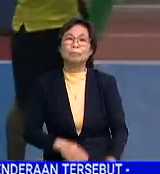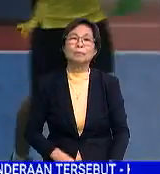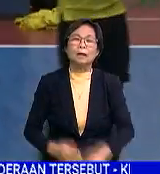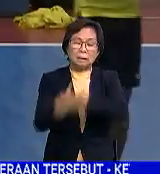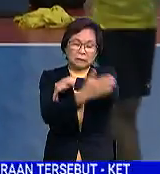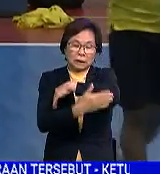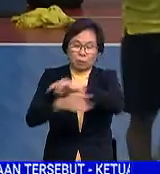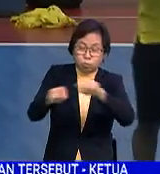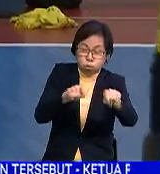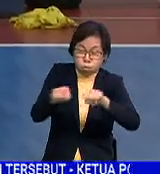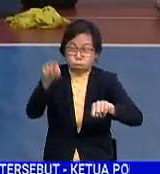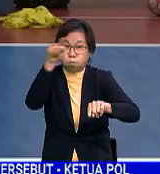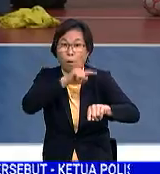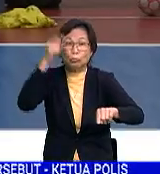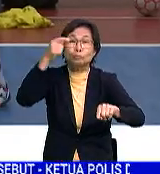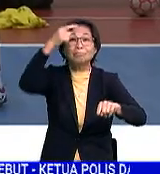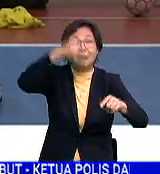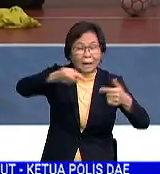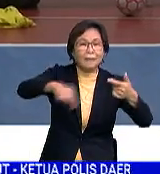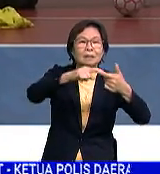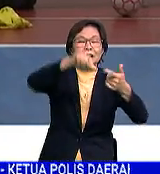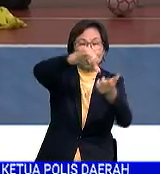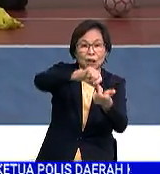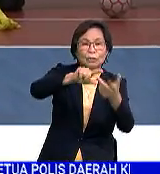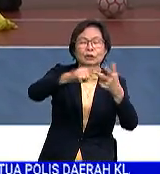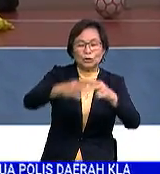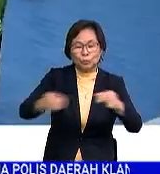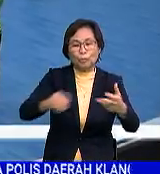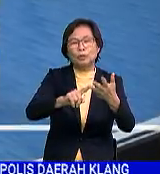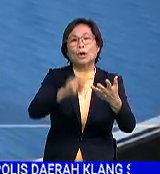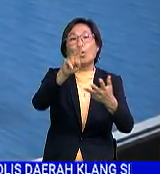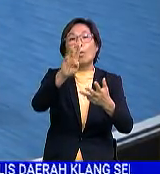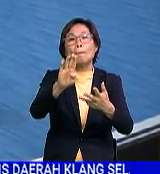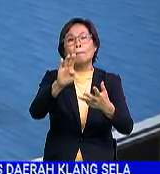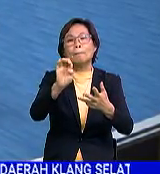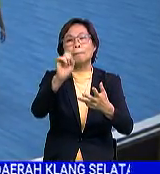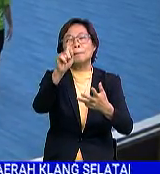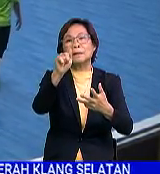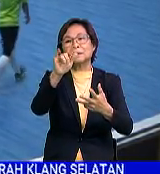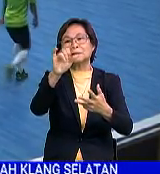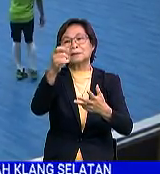dijangka memberi saingan sengit ialah tuan rumah Thailand, Iran, Jepun dan Uzbekistan.